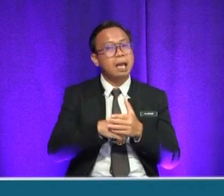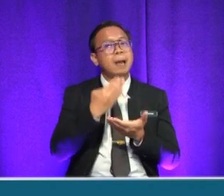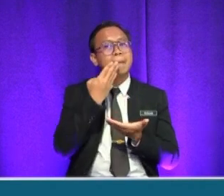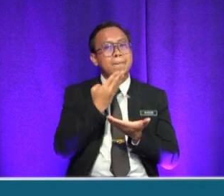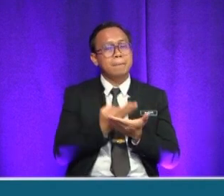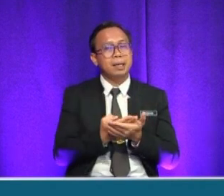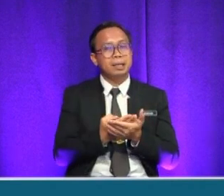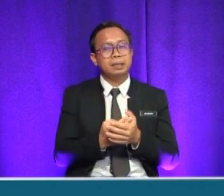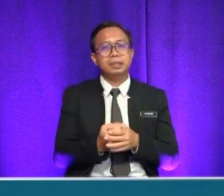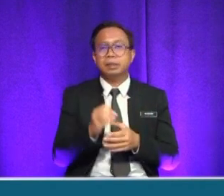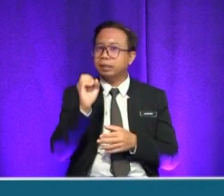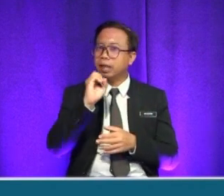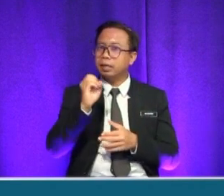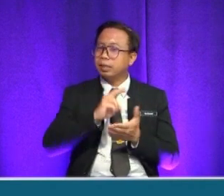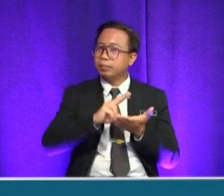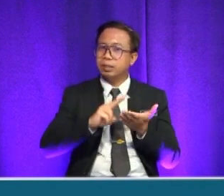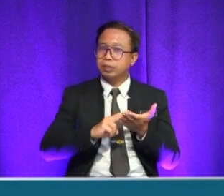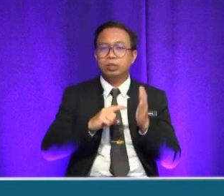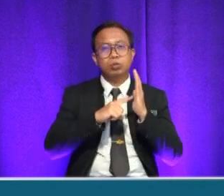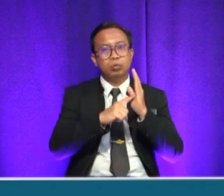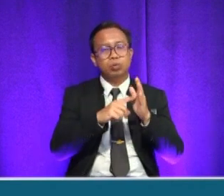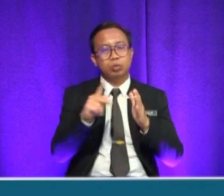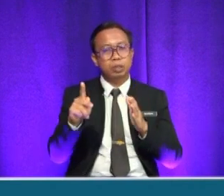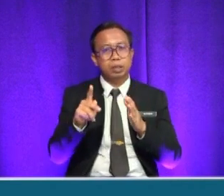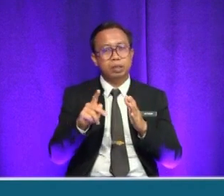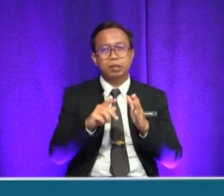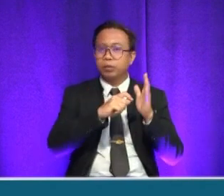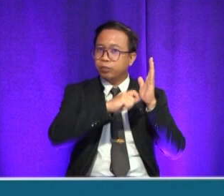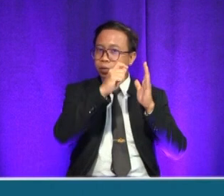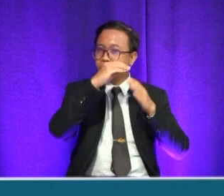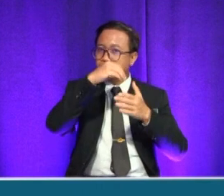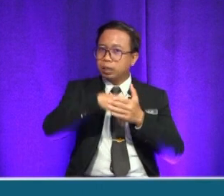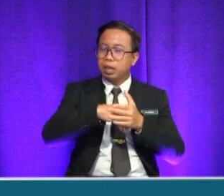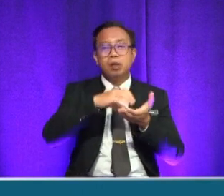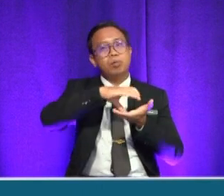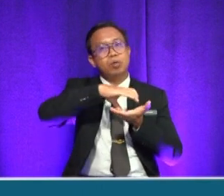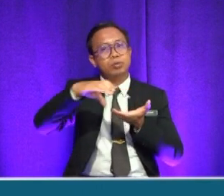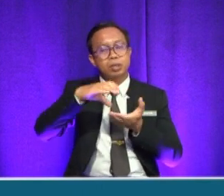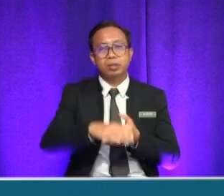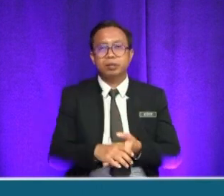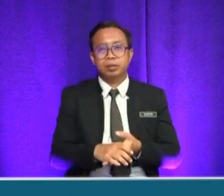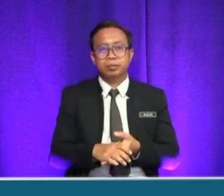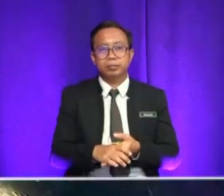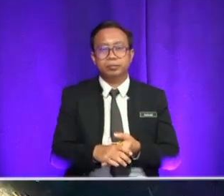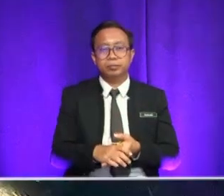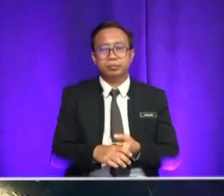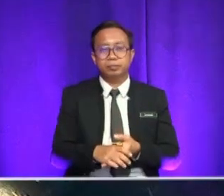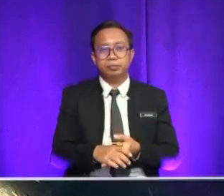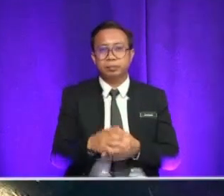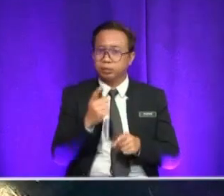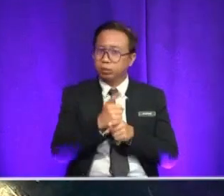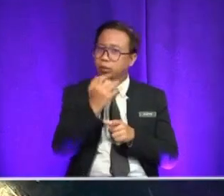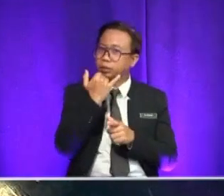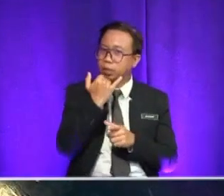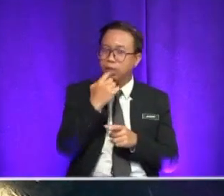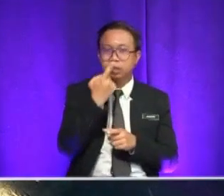baik, manakala tiada bacaan menunjukkan fuse cartridge dalam keadaan rosak. Betul ke tidak? Okey, siapa nak